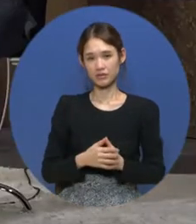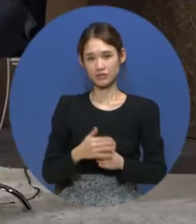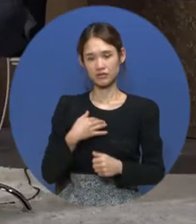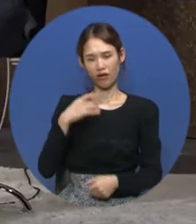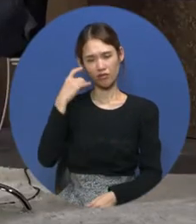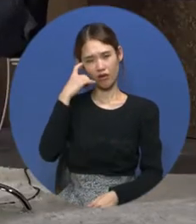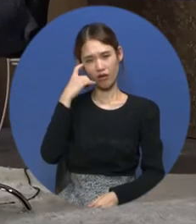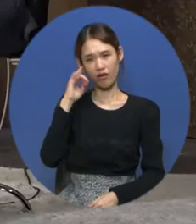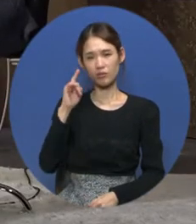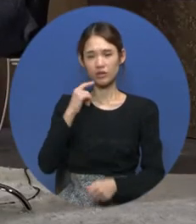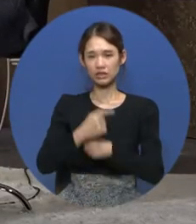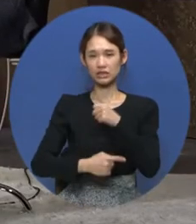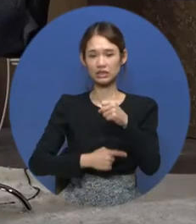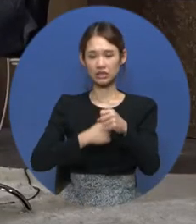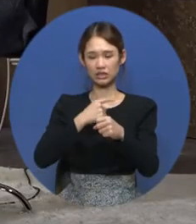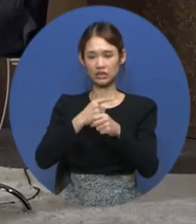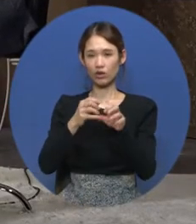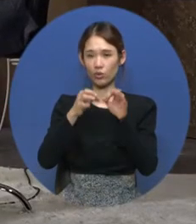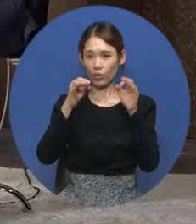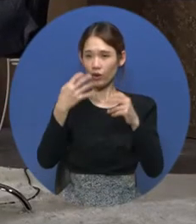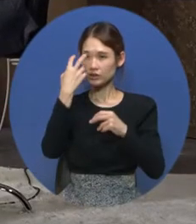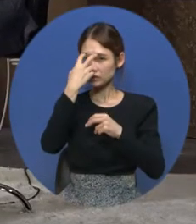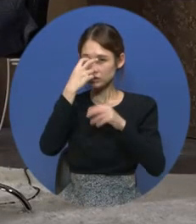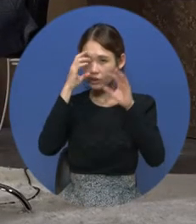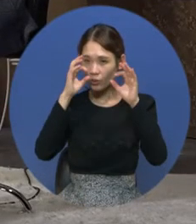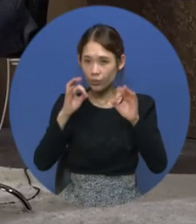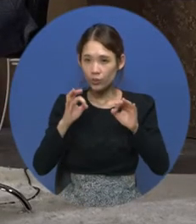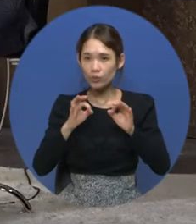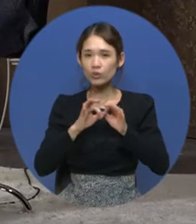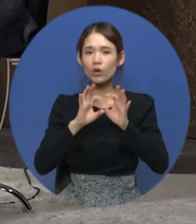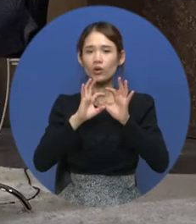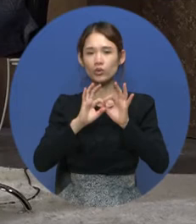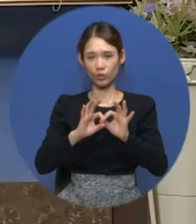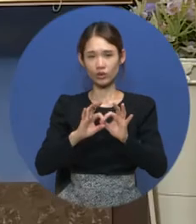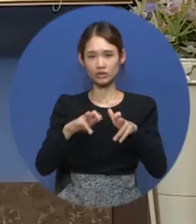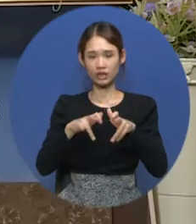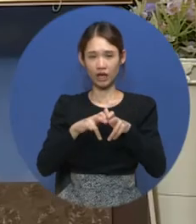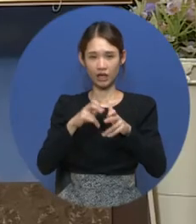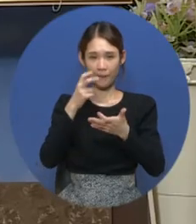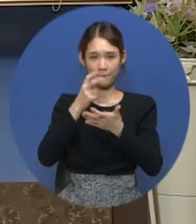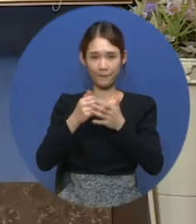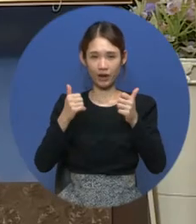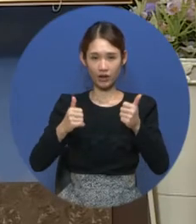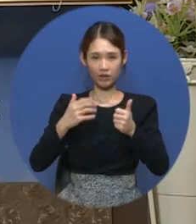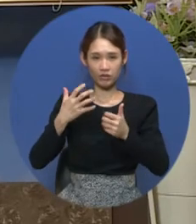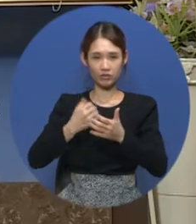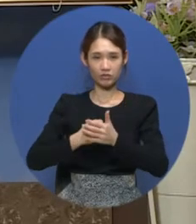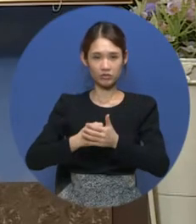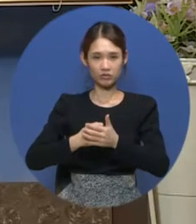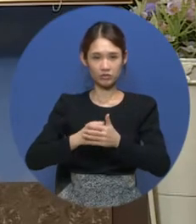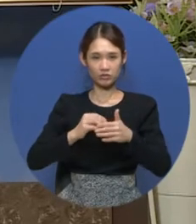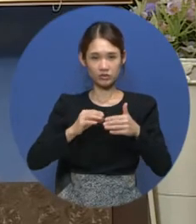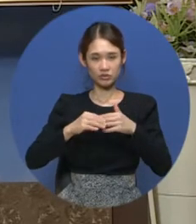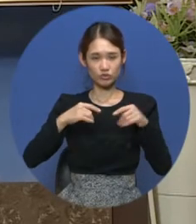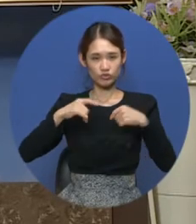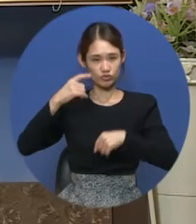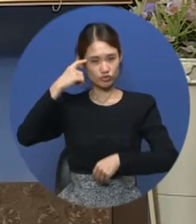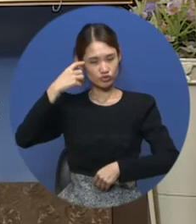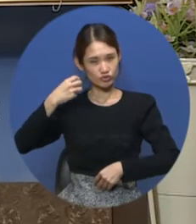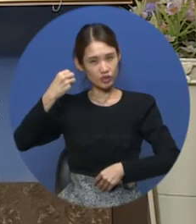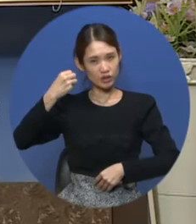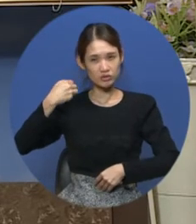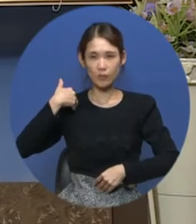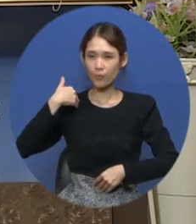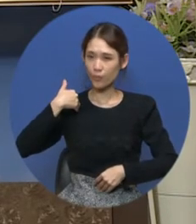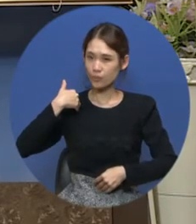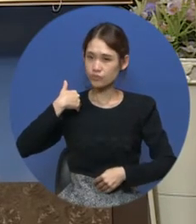생각에는 괴정 간 지켜보면서 그 장애 판정 기준을 한다는 것이 어떻게 좀 주간 적을 수 있겠다는